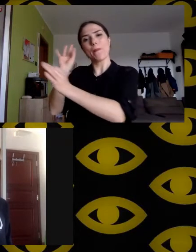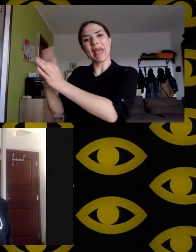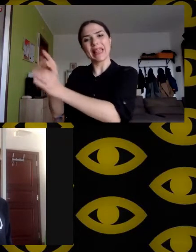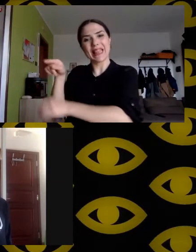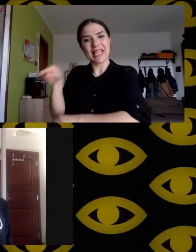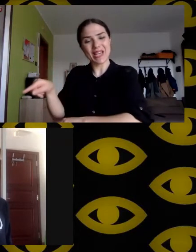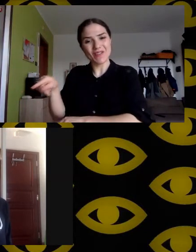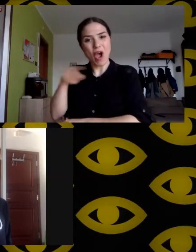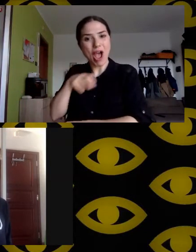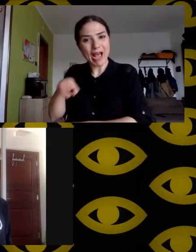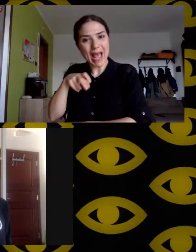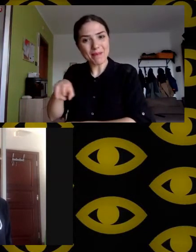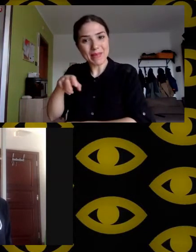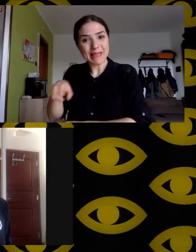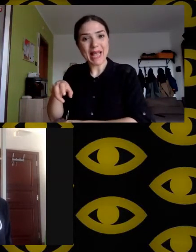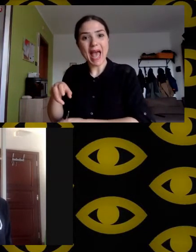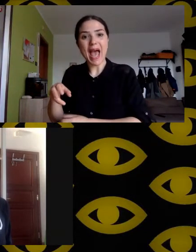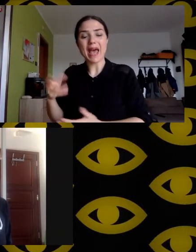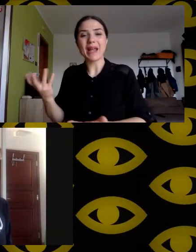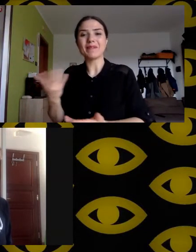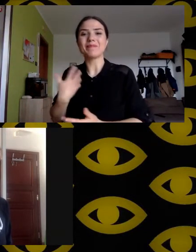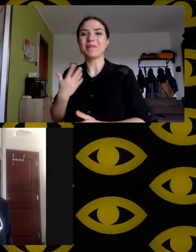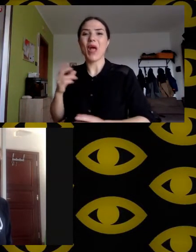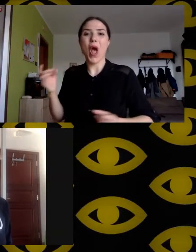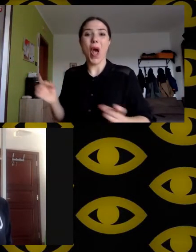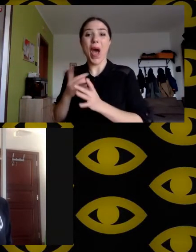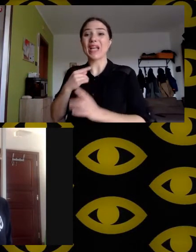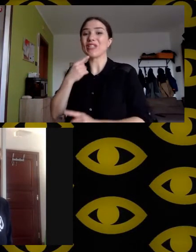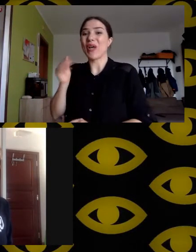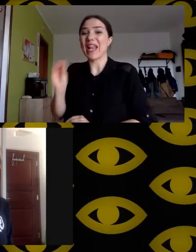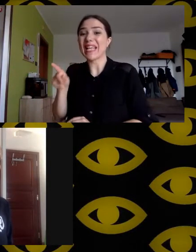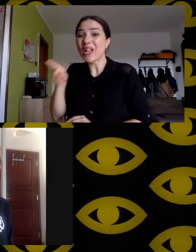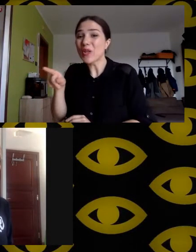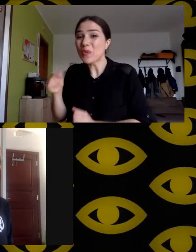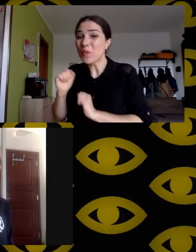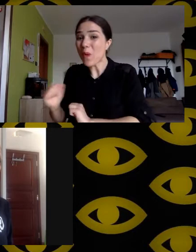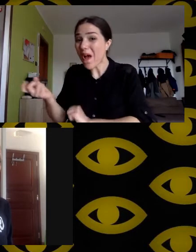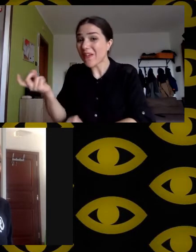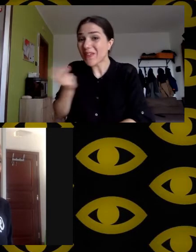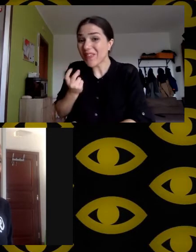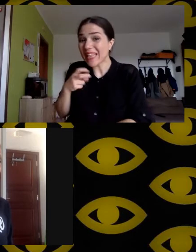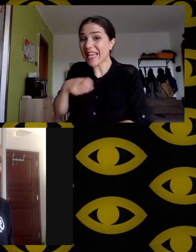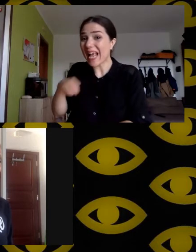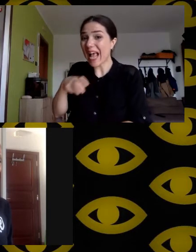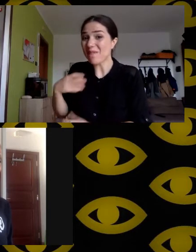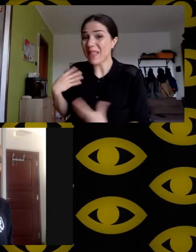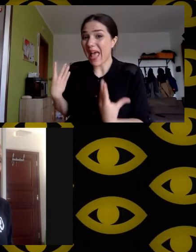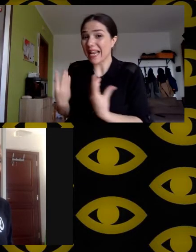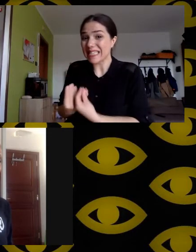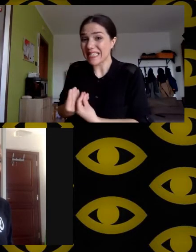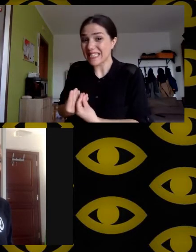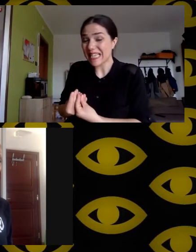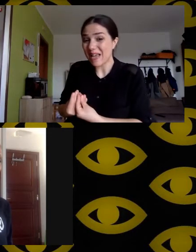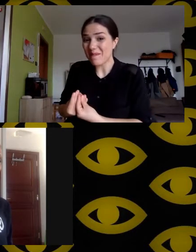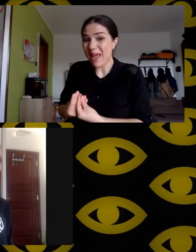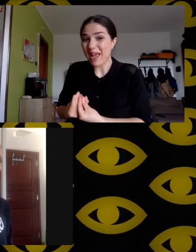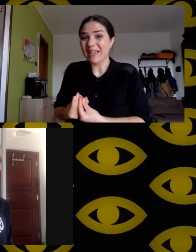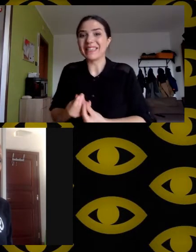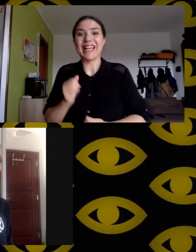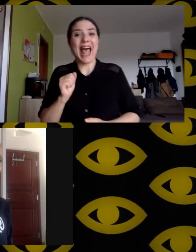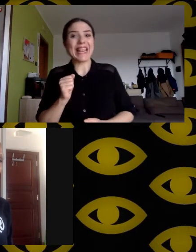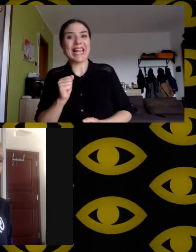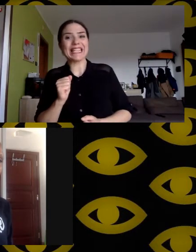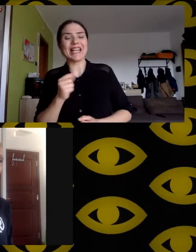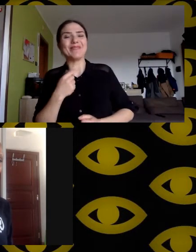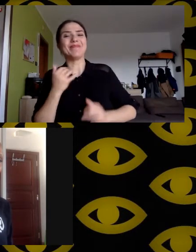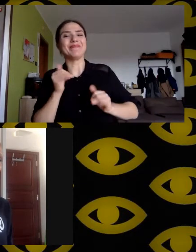descrizione per dirti: verrai a camminare con noi? Ma io sicuramente, io e mio marito accettiamo l'invito, così